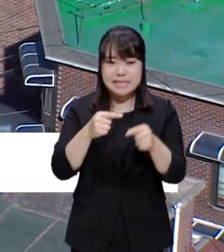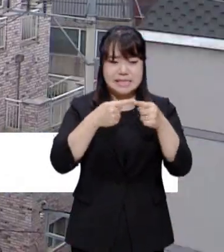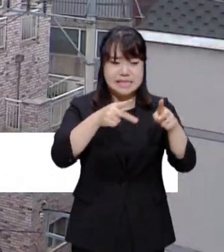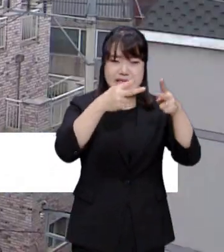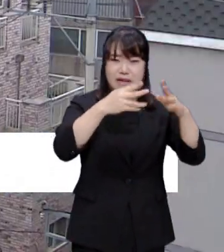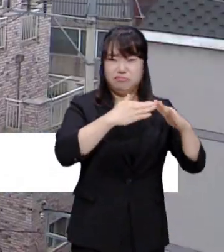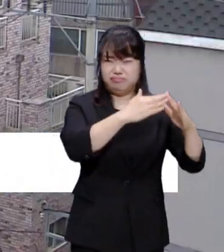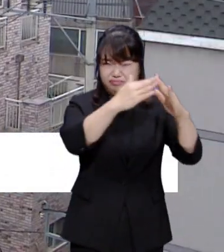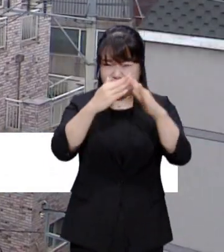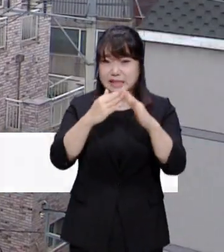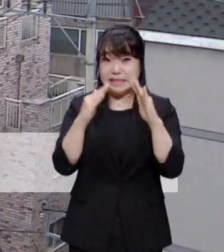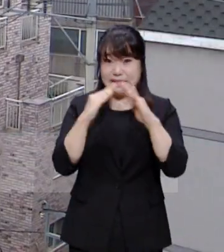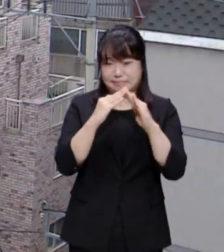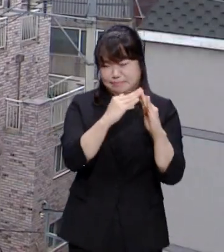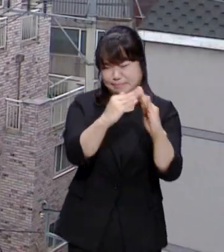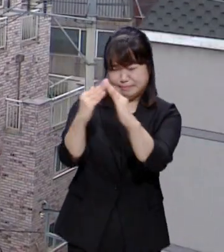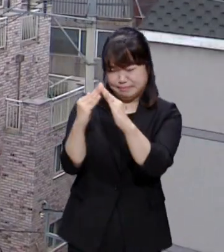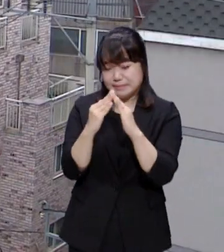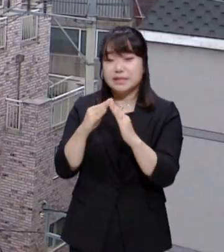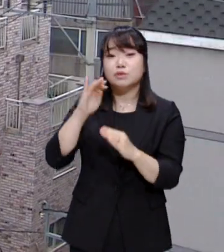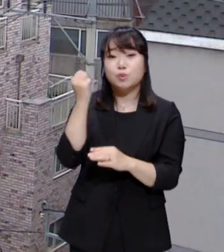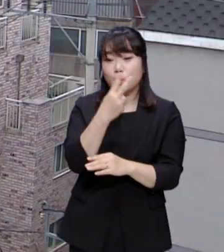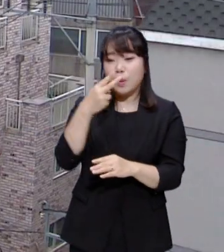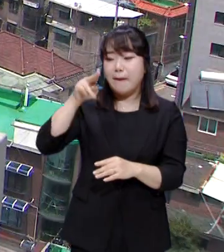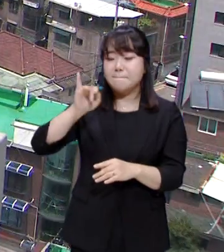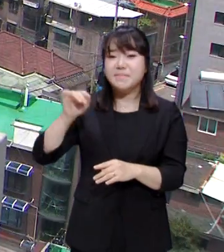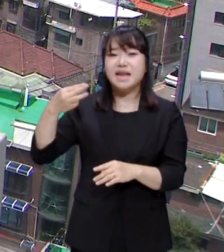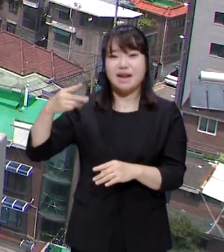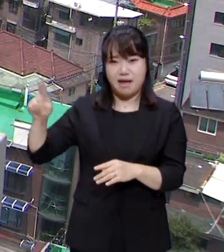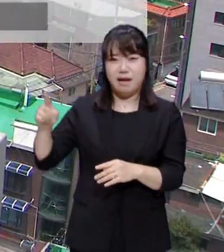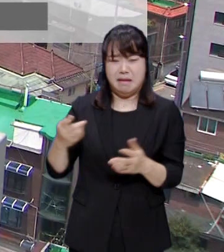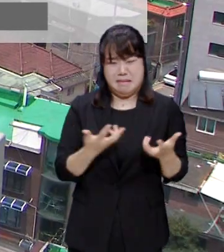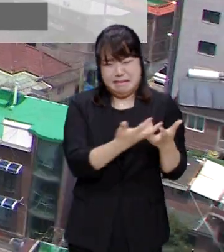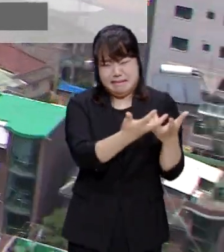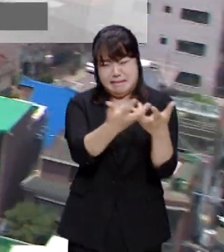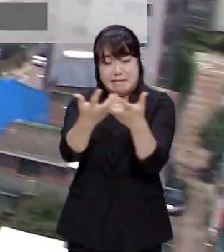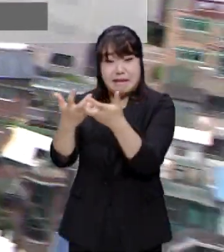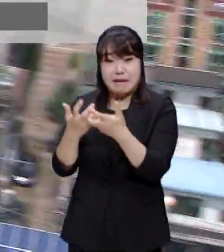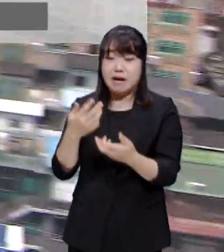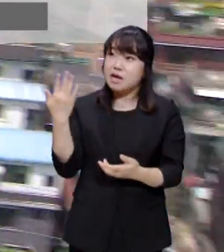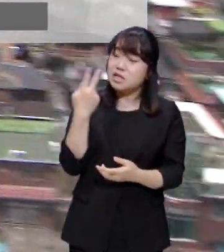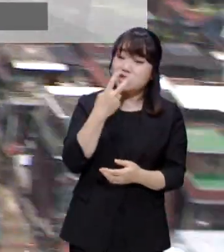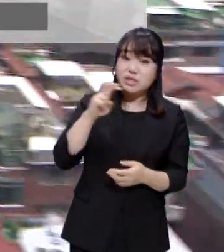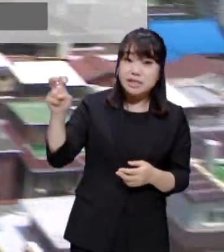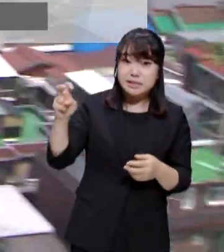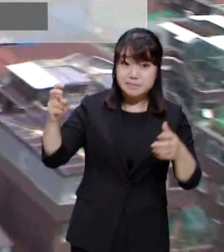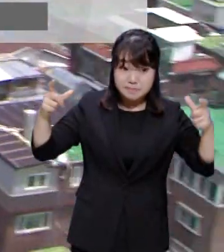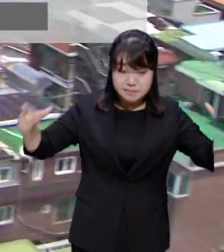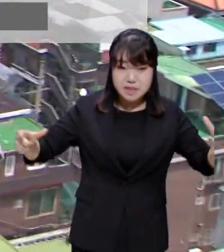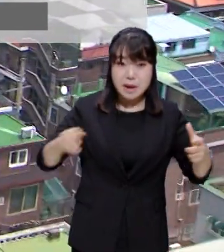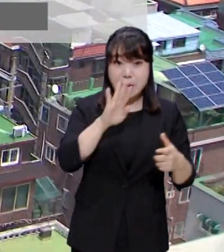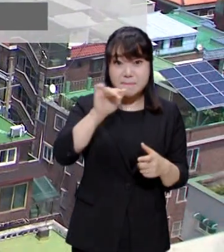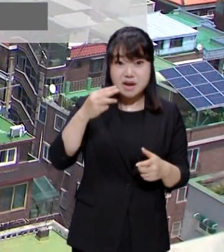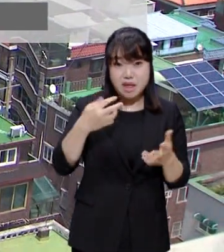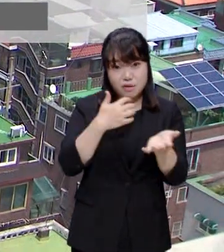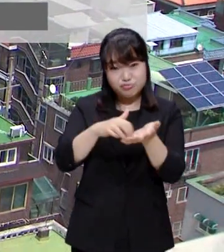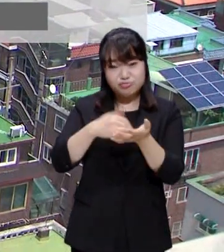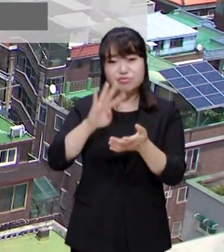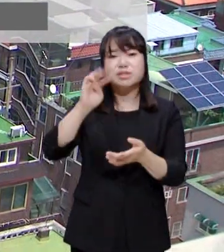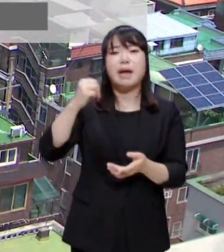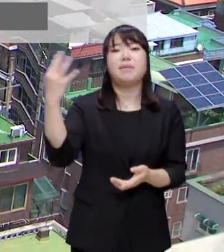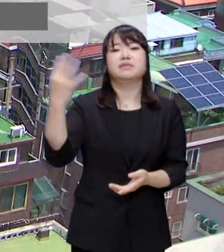다세대주택과 연립주택 등의 빌라입니다. 2020년 기준 강북구의 빌라 수는 4만 4천여